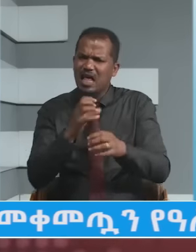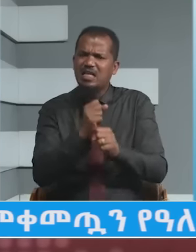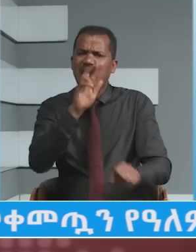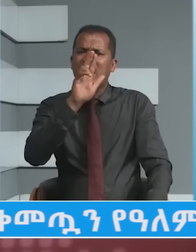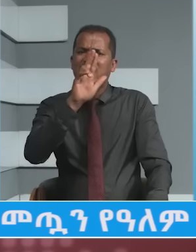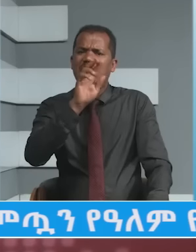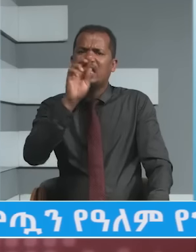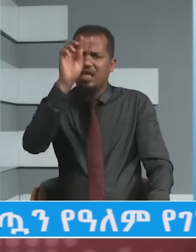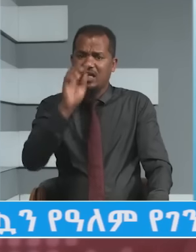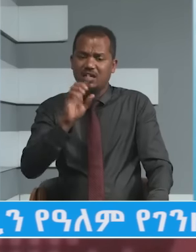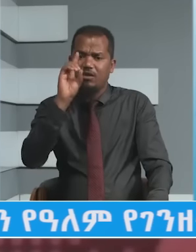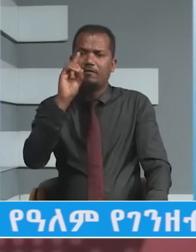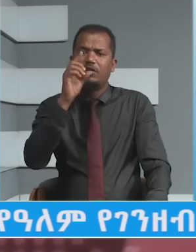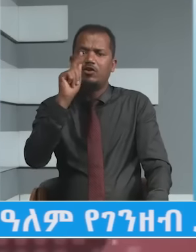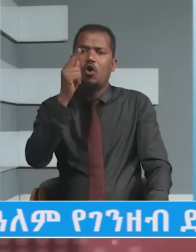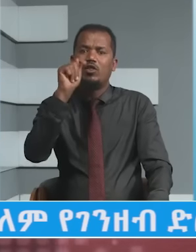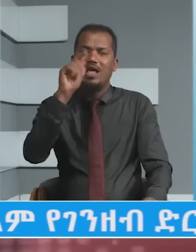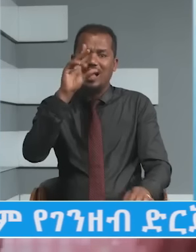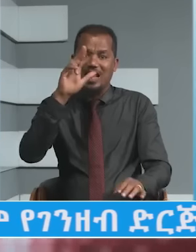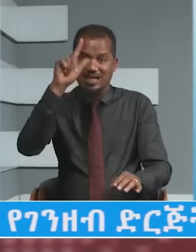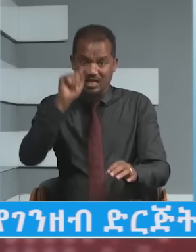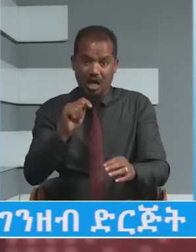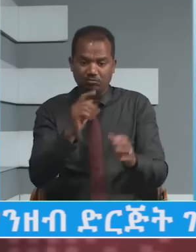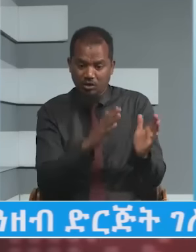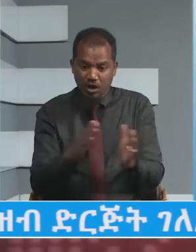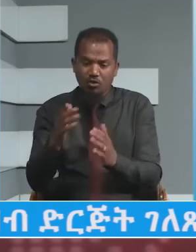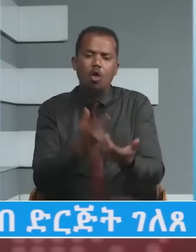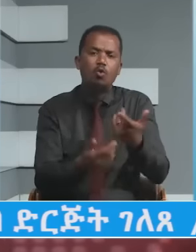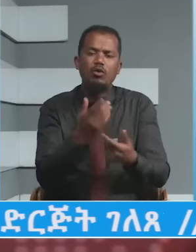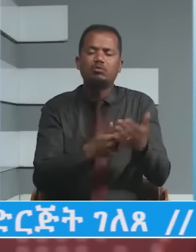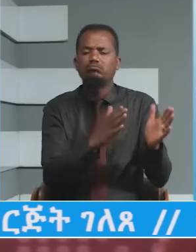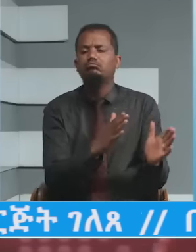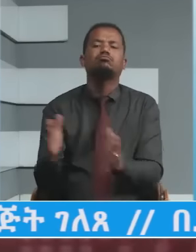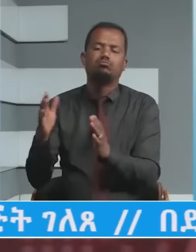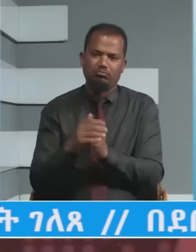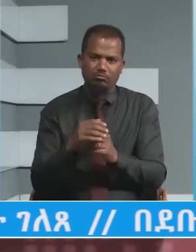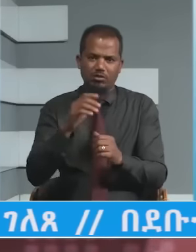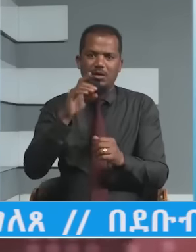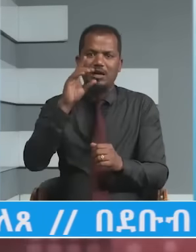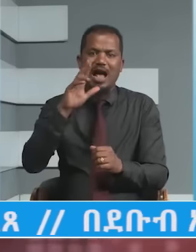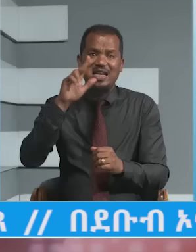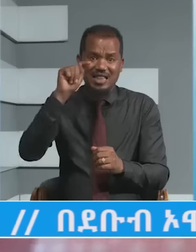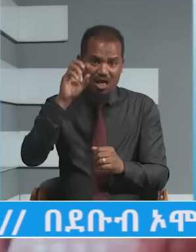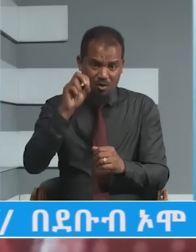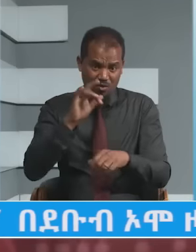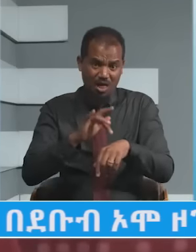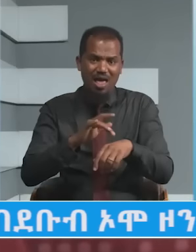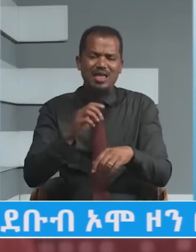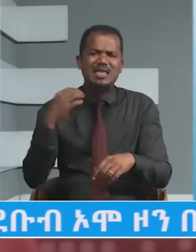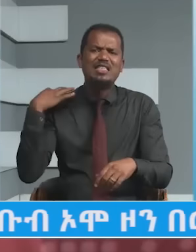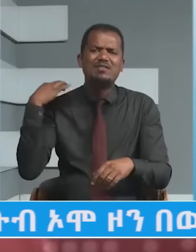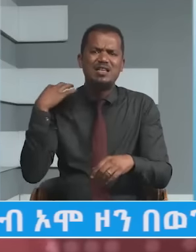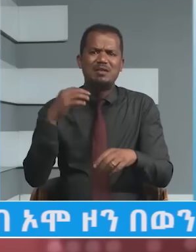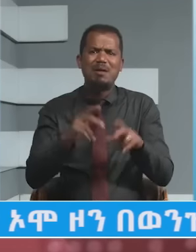ያዘ ረቂቅ ፍኖተ ካርታ ተጠናቆ ለውይይት ዝግጁ መሆኑም ተገልጿል። በፍኖተ ካርታው ላይ የሲቪል